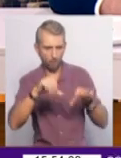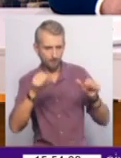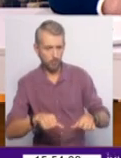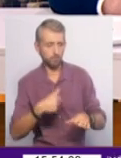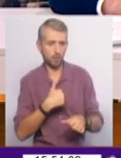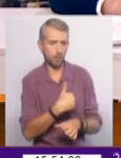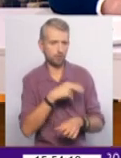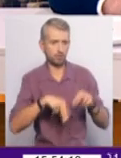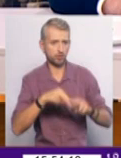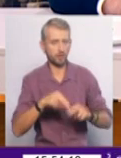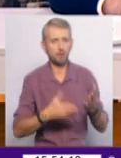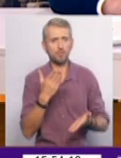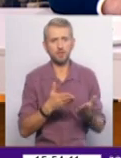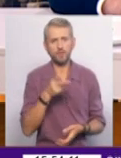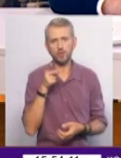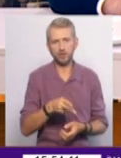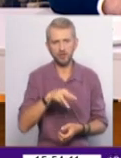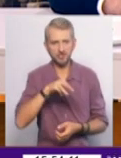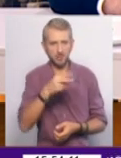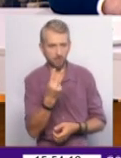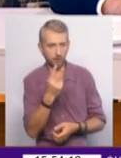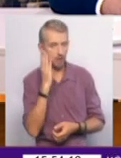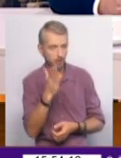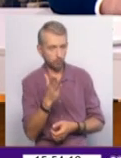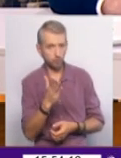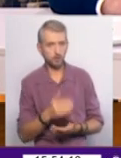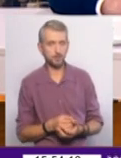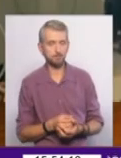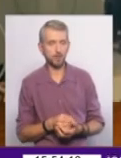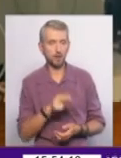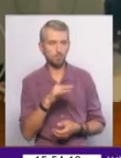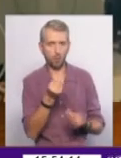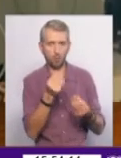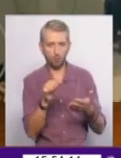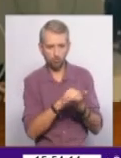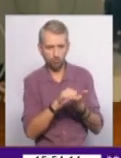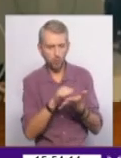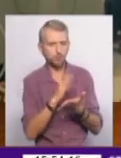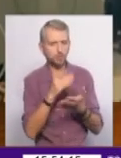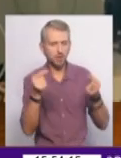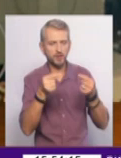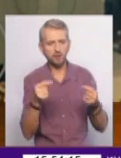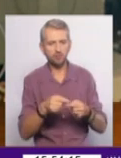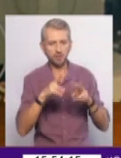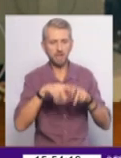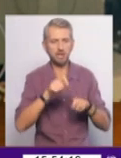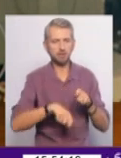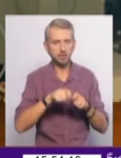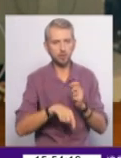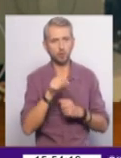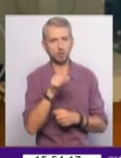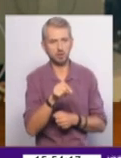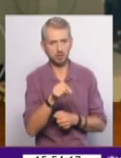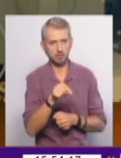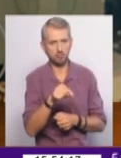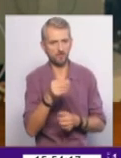Це, можливо, там 2000 квадратних метрів орієнтовно. Ну, там по кошторису буде визначатися експертизою